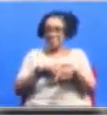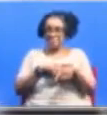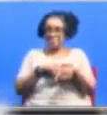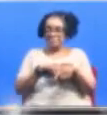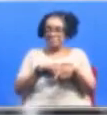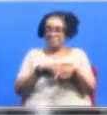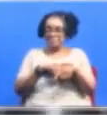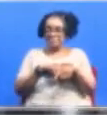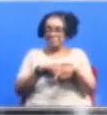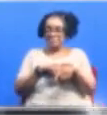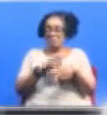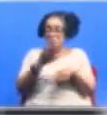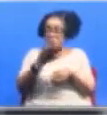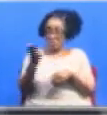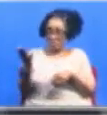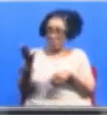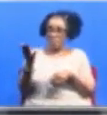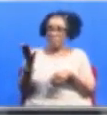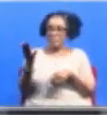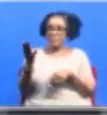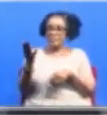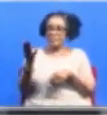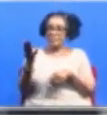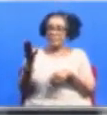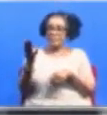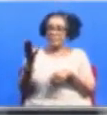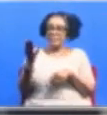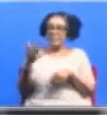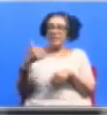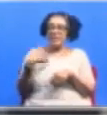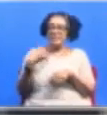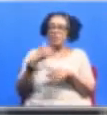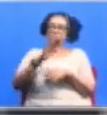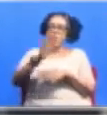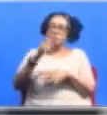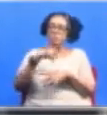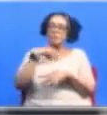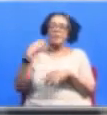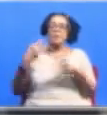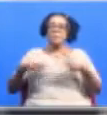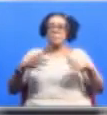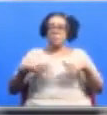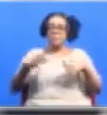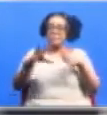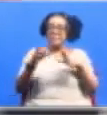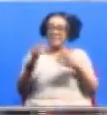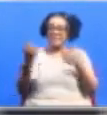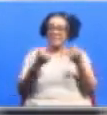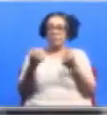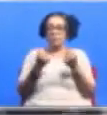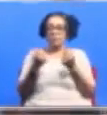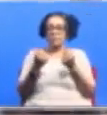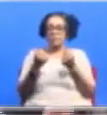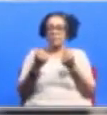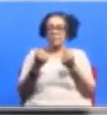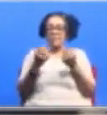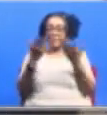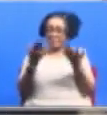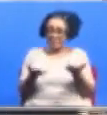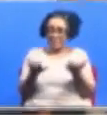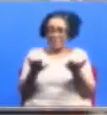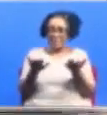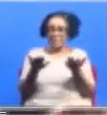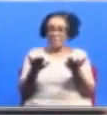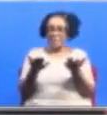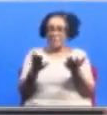wewe unatawala wakora sugu ambao wanaua watu na kuchukua mali yao wako hapo na